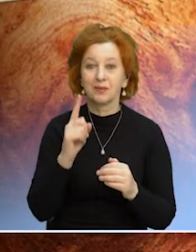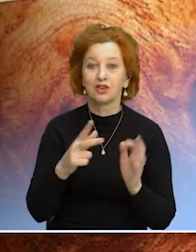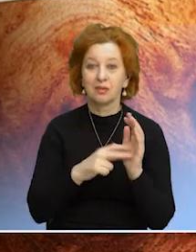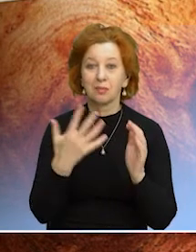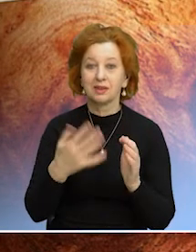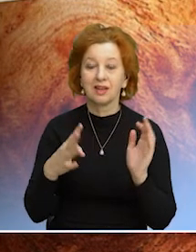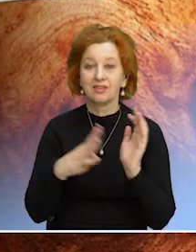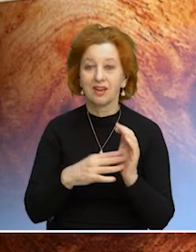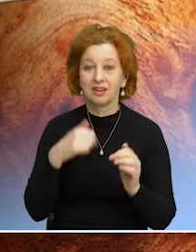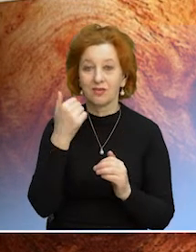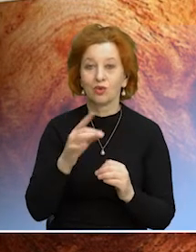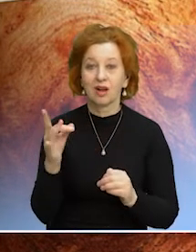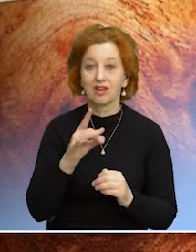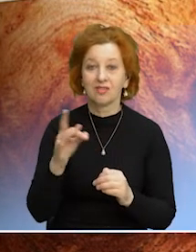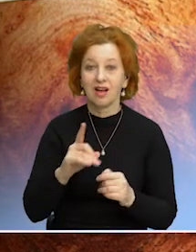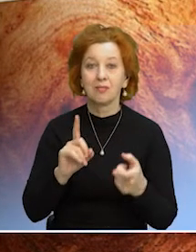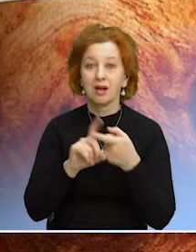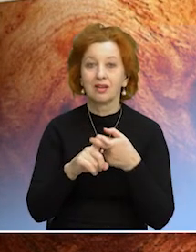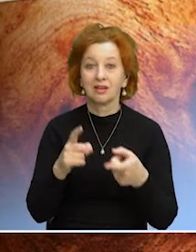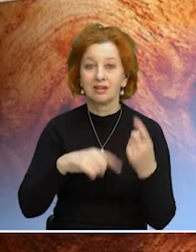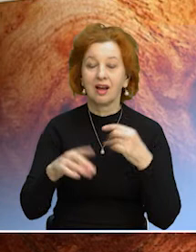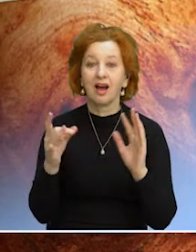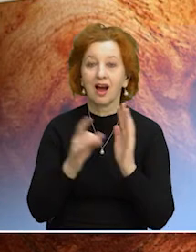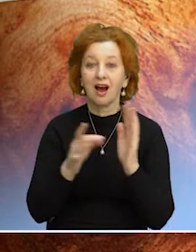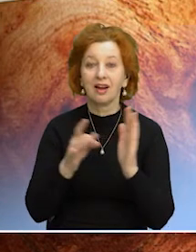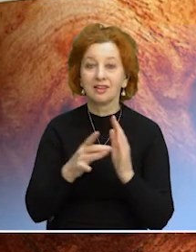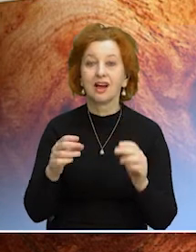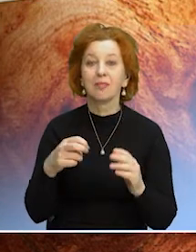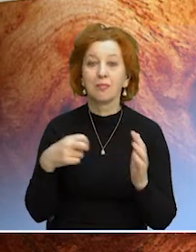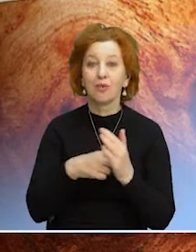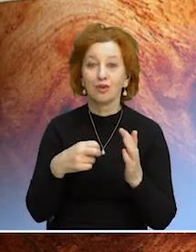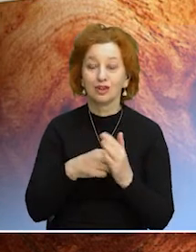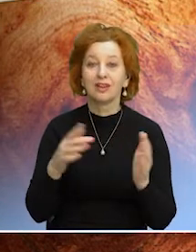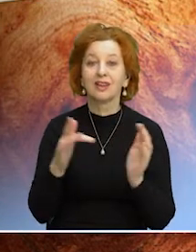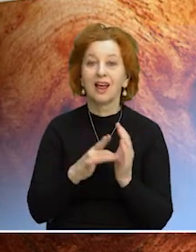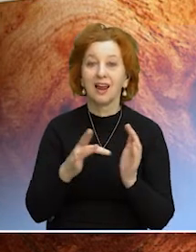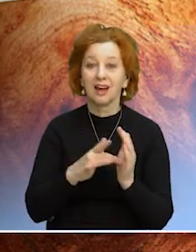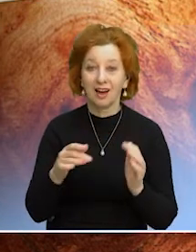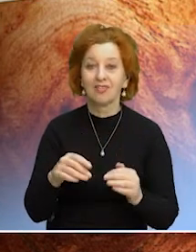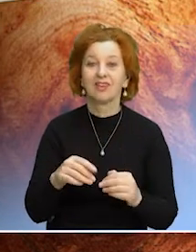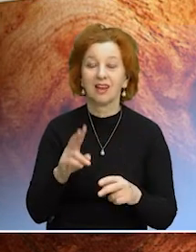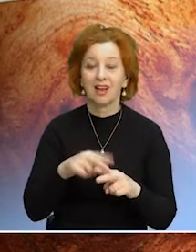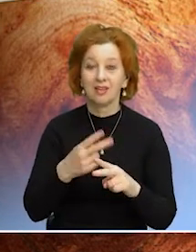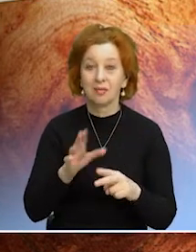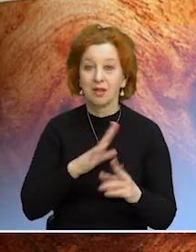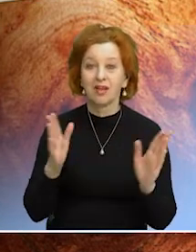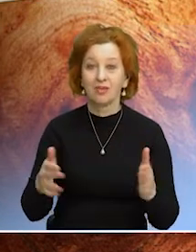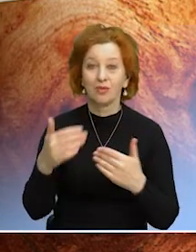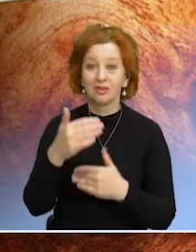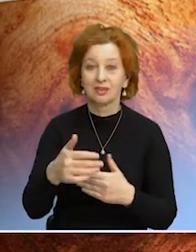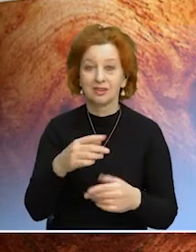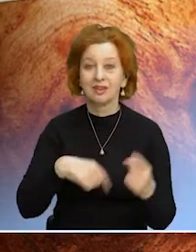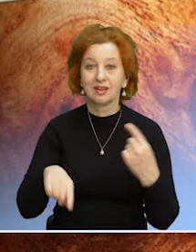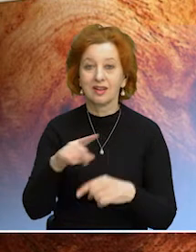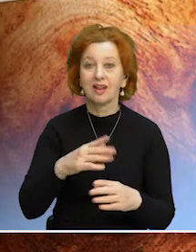Декабря 1859 года Ростов подключился к сети электрической почты телеграфу. Телеграфный аппарат был установлен в